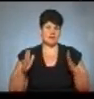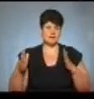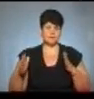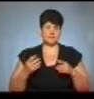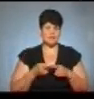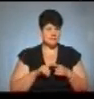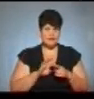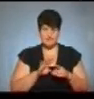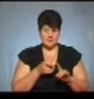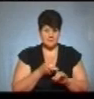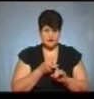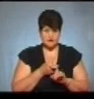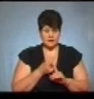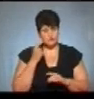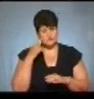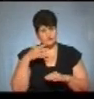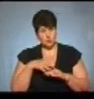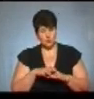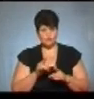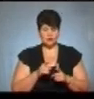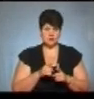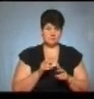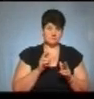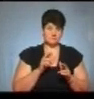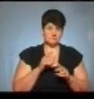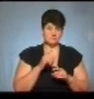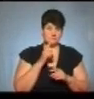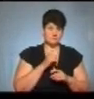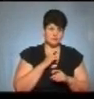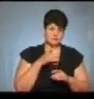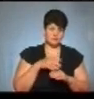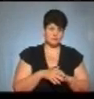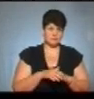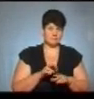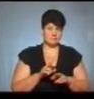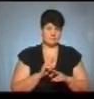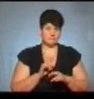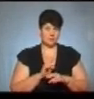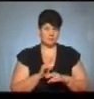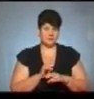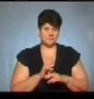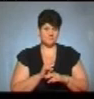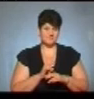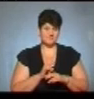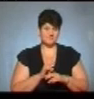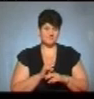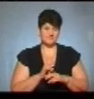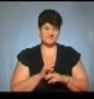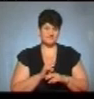це незалежно, чи це свідома помилка, чи не свідома? Ну, чи не свідома і